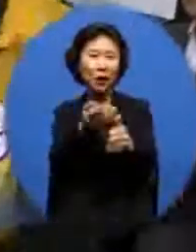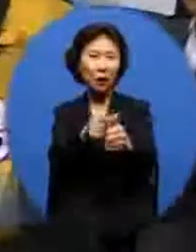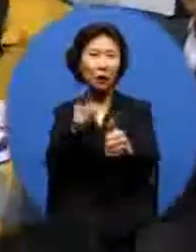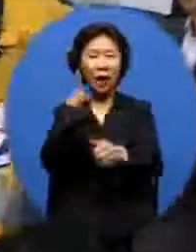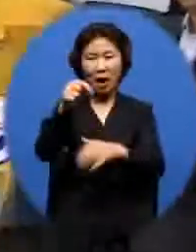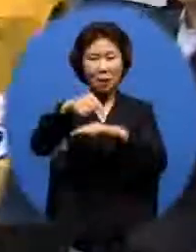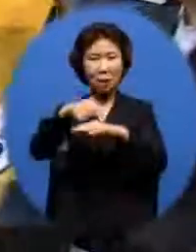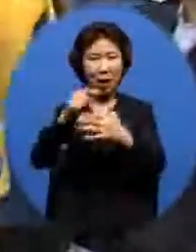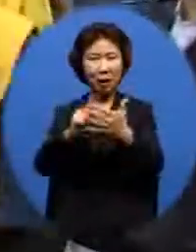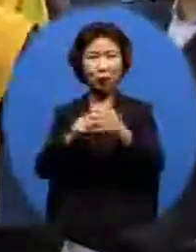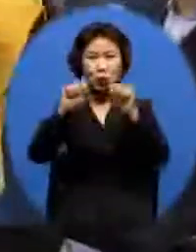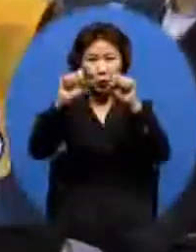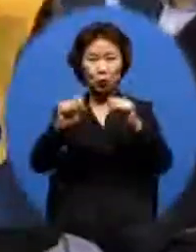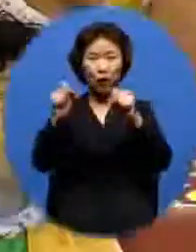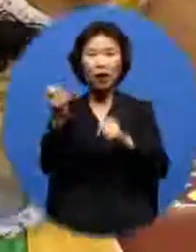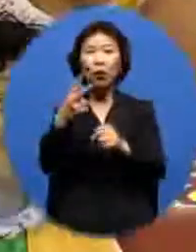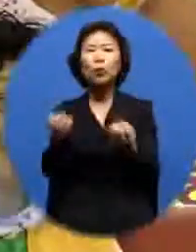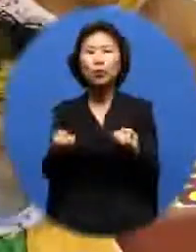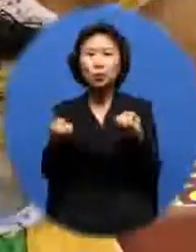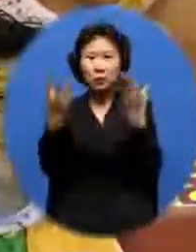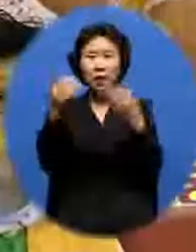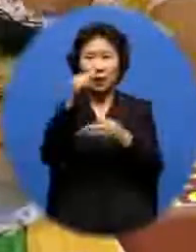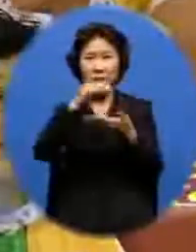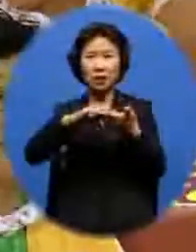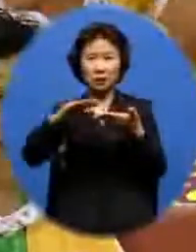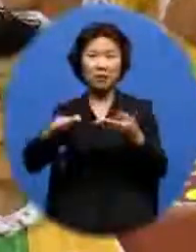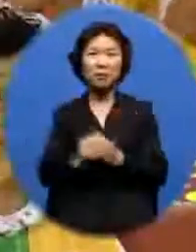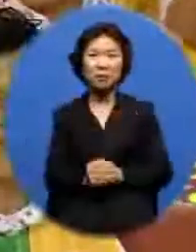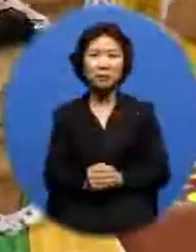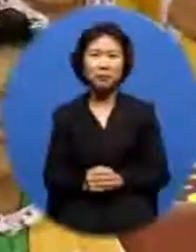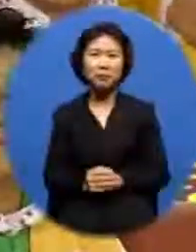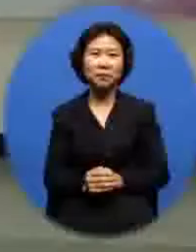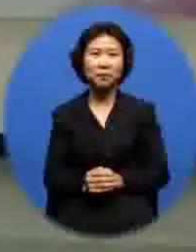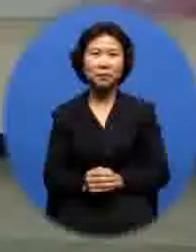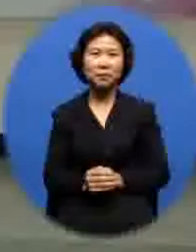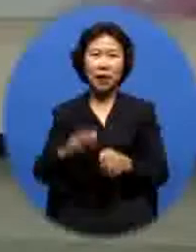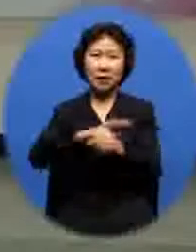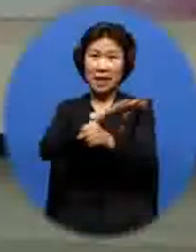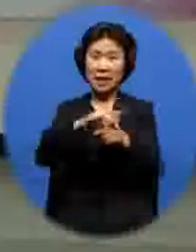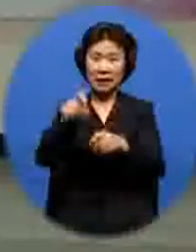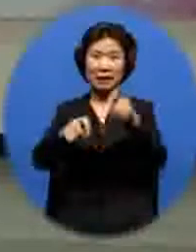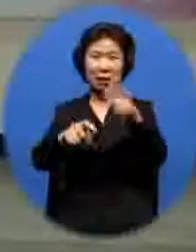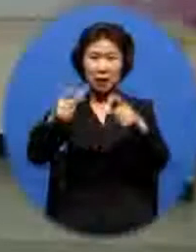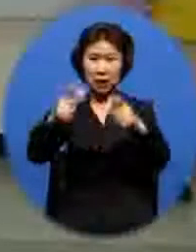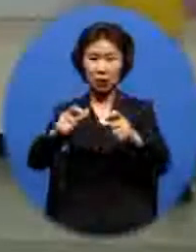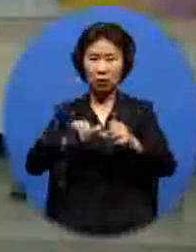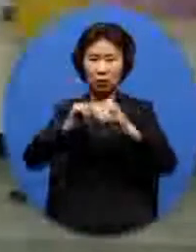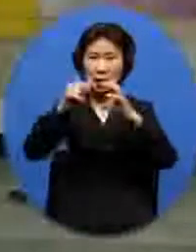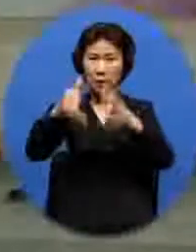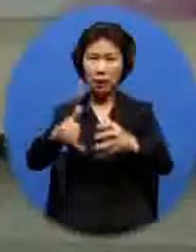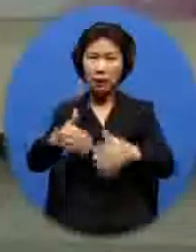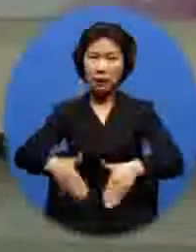운동회와 축제 한마당도 함께 펼쳐져 흥겨운 시간이 마련됐습니다. 사랑을 실천하며 지역과 세상을 훈훈하게